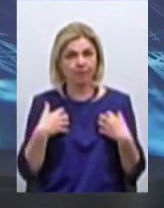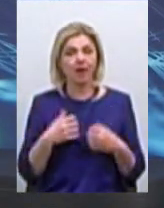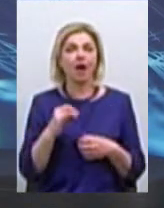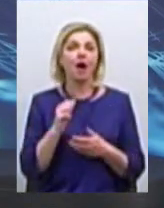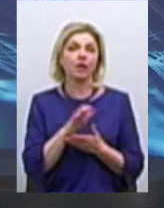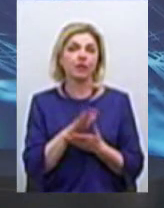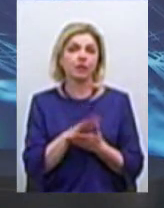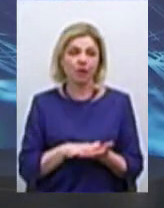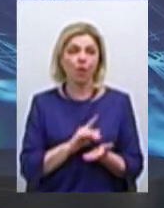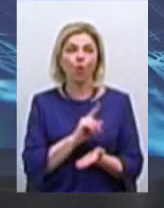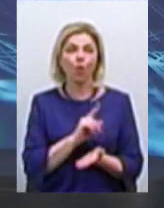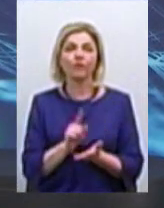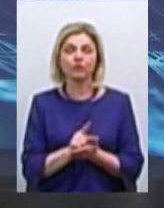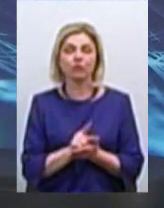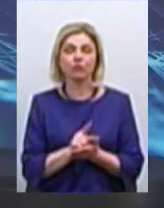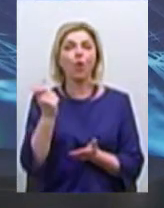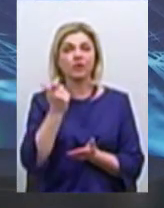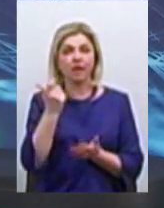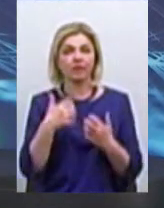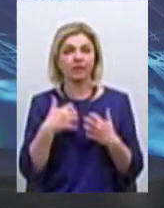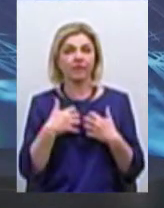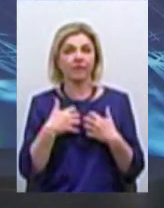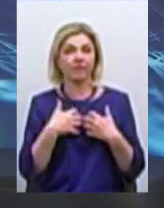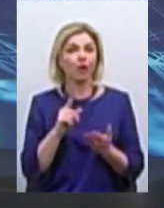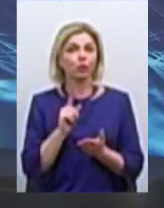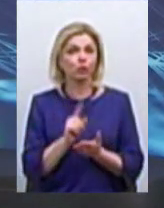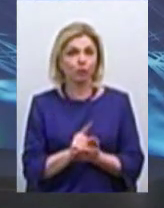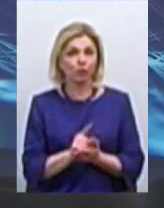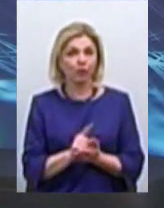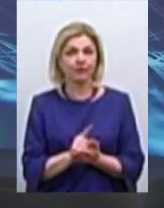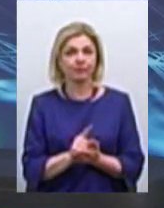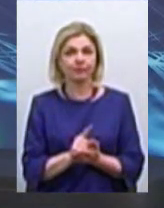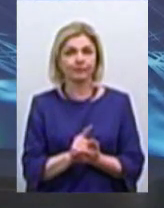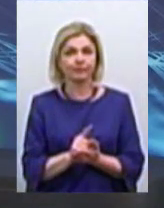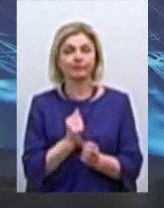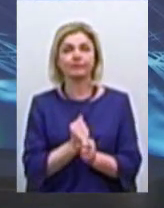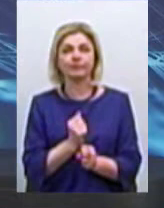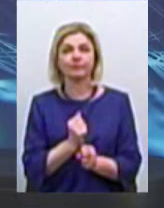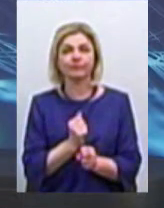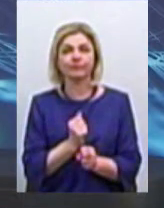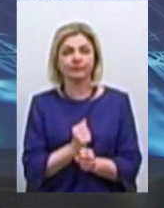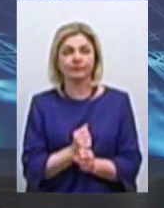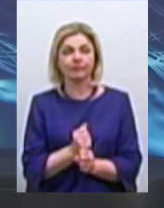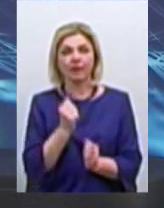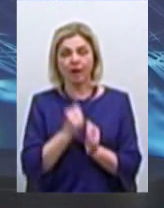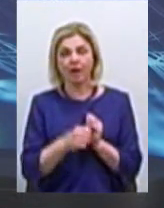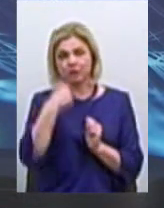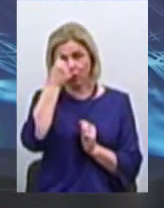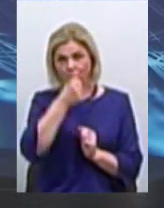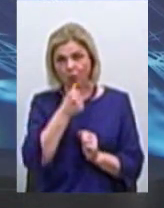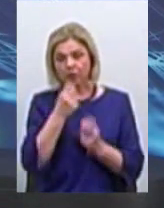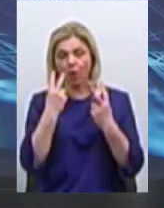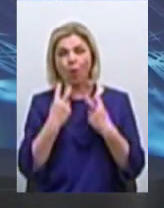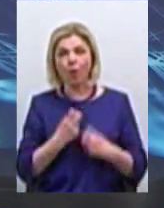Далі обов'язково власники тварин повинні здійснювати щорічний клінічний